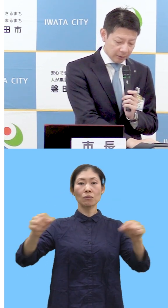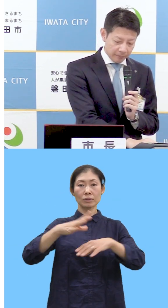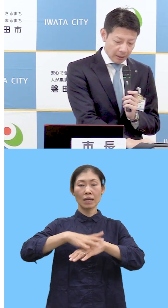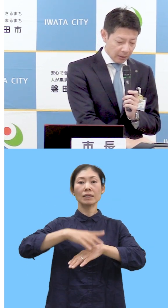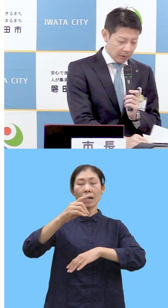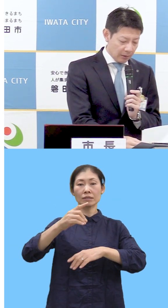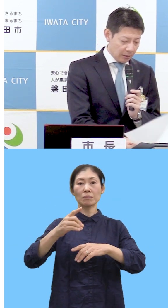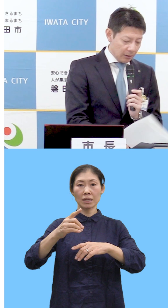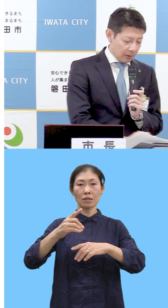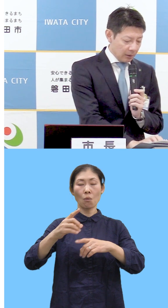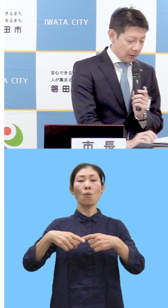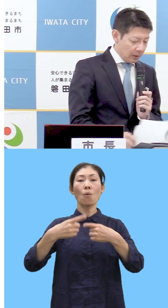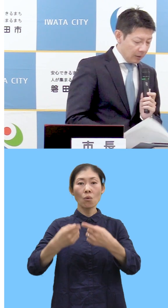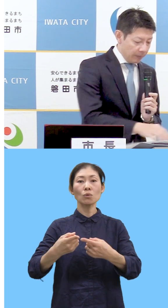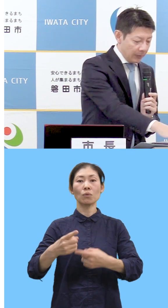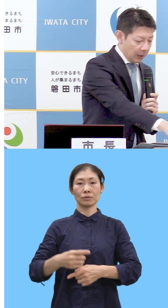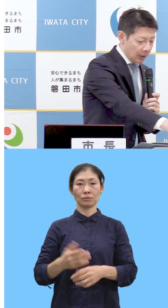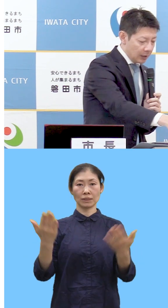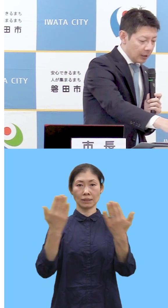ございます。